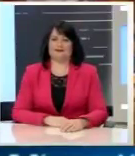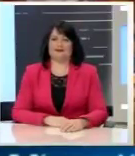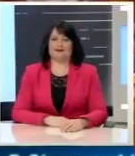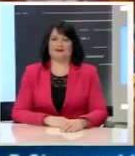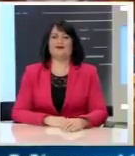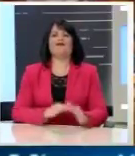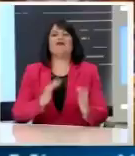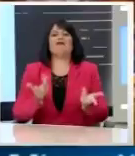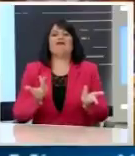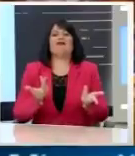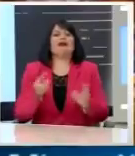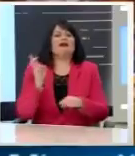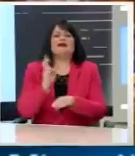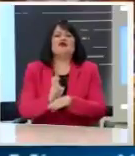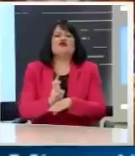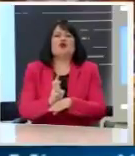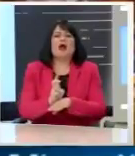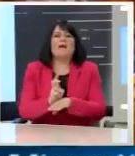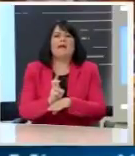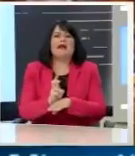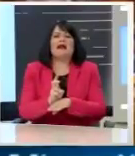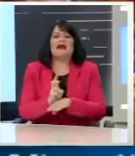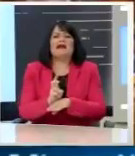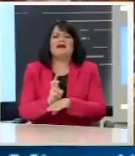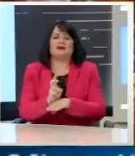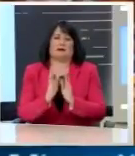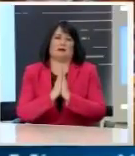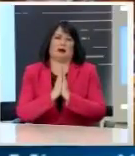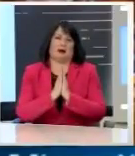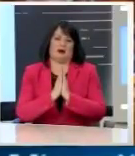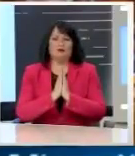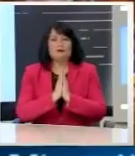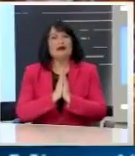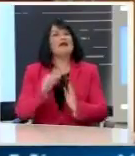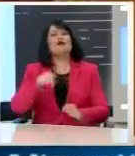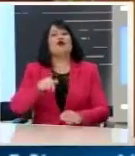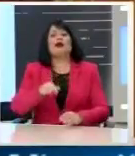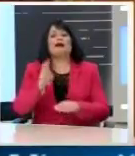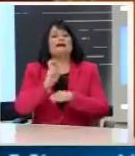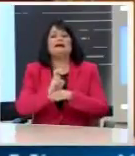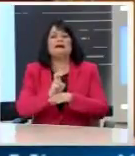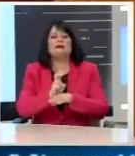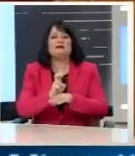Και εσάς τι σας έχει μείνει λοιπόν τώρα? Ήσυχα παρακαλώ. Σας έχει μείνει να